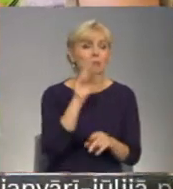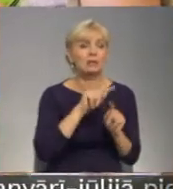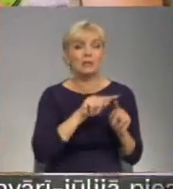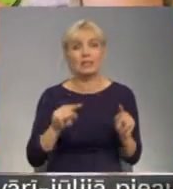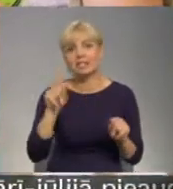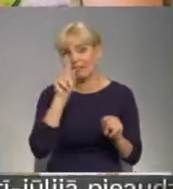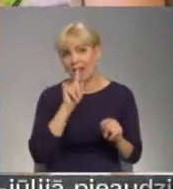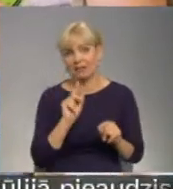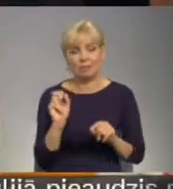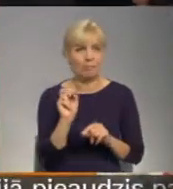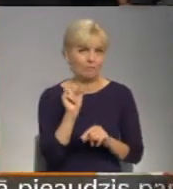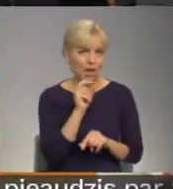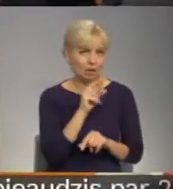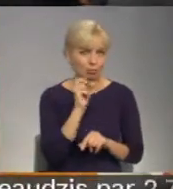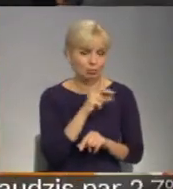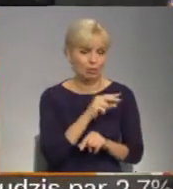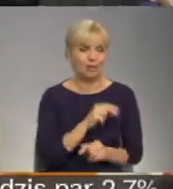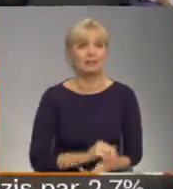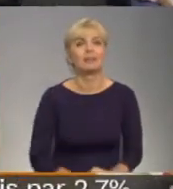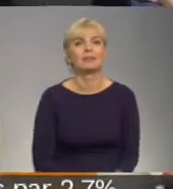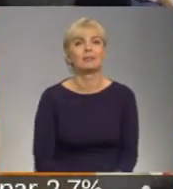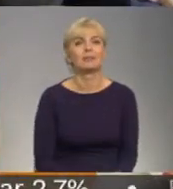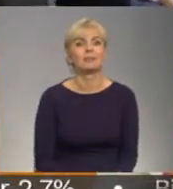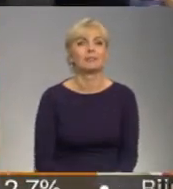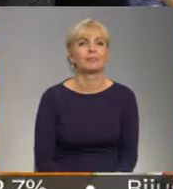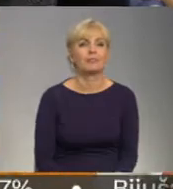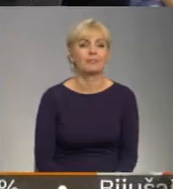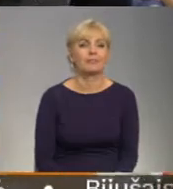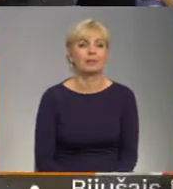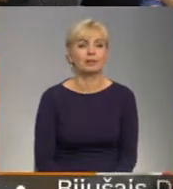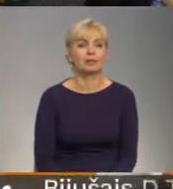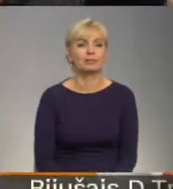svētdienas pēcpusdienai. Maija Streiča, Ivor Žepicks, Latvijas televīzija.